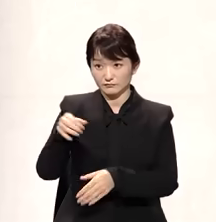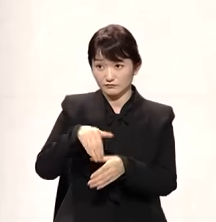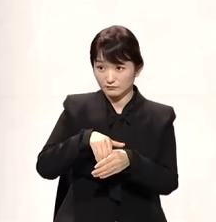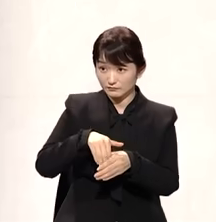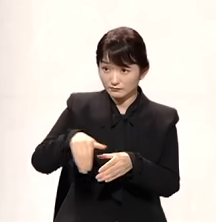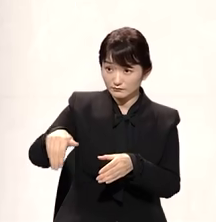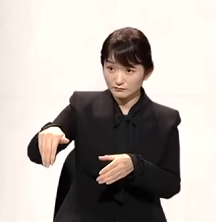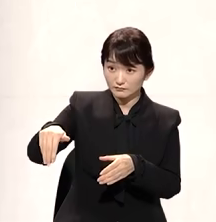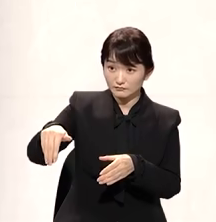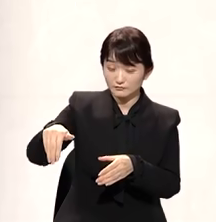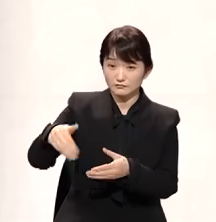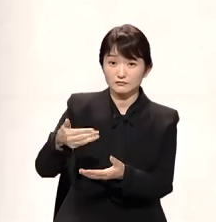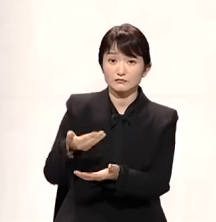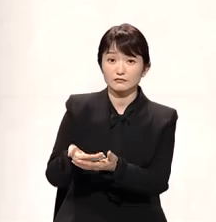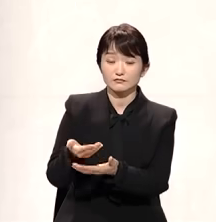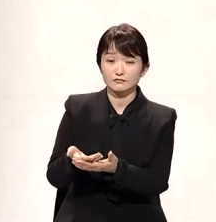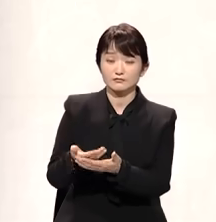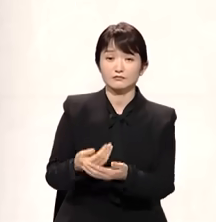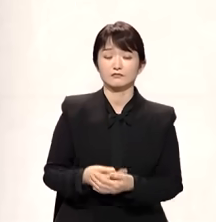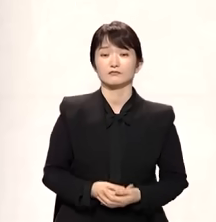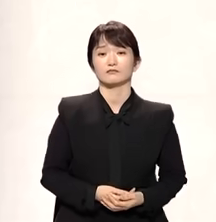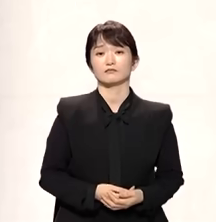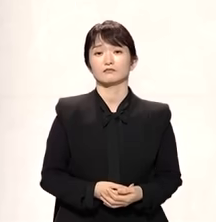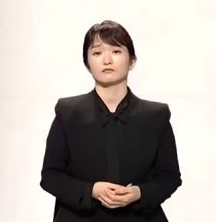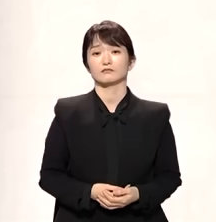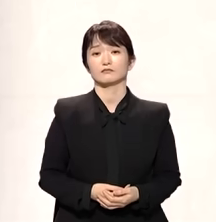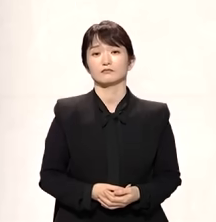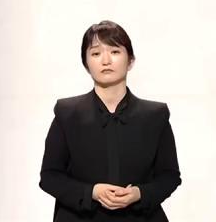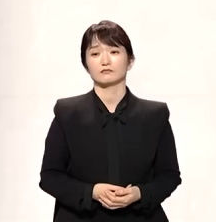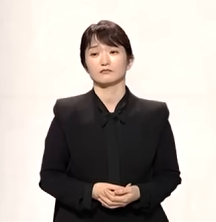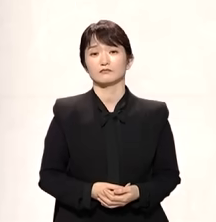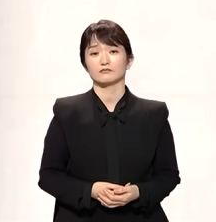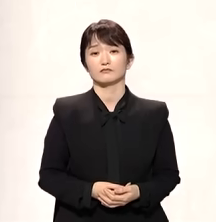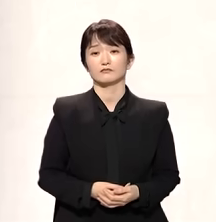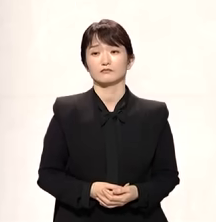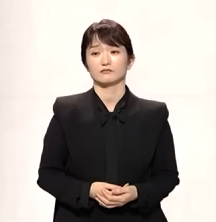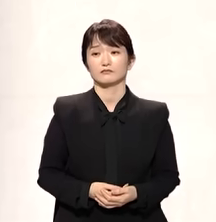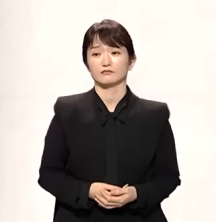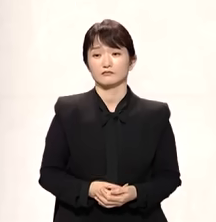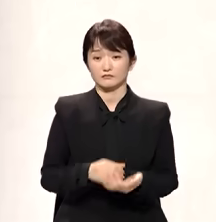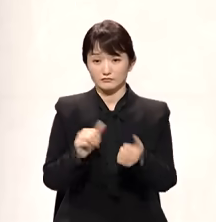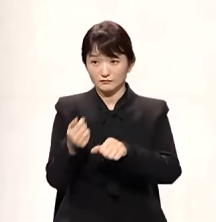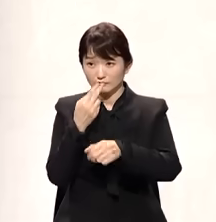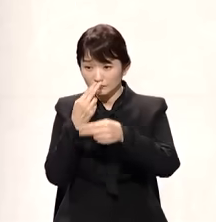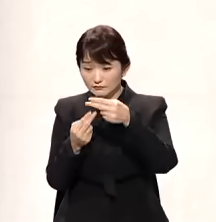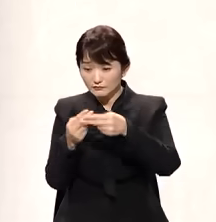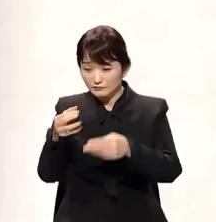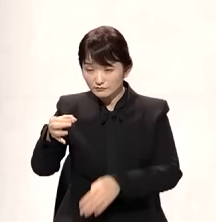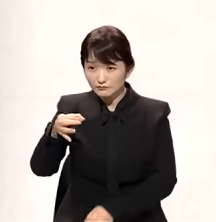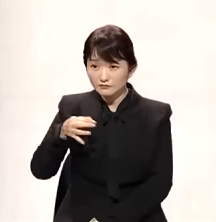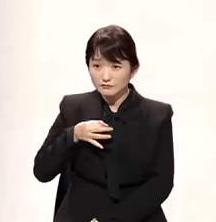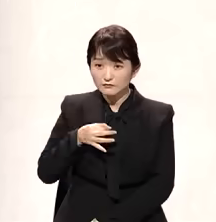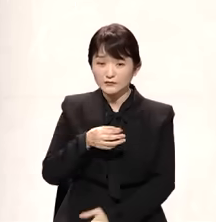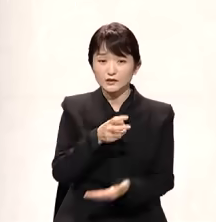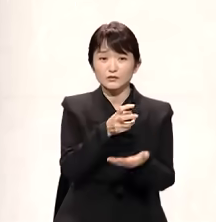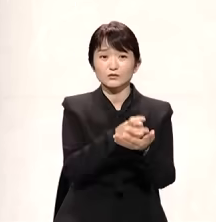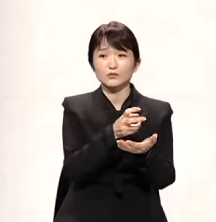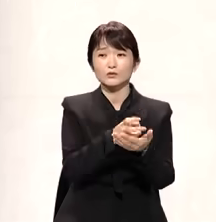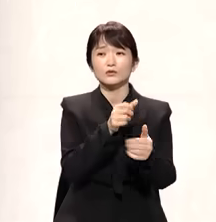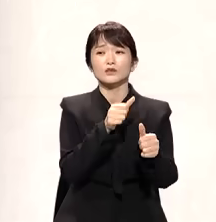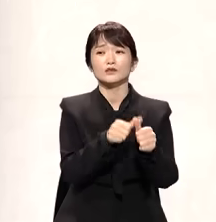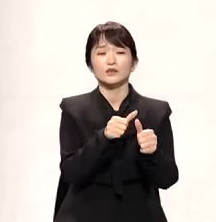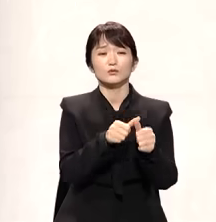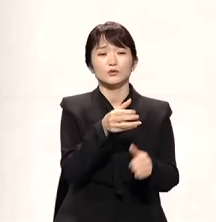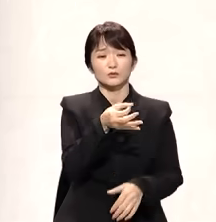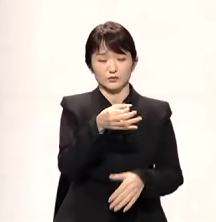부금 보내 달라라는 유로 얘기하지만 어 당신이 사망 보험금을 받으려면 법률 자문 비용이